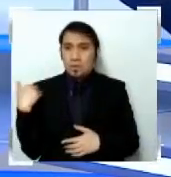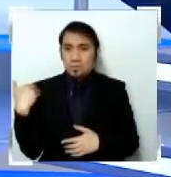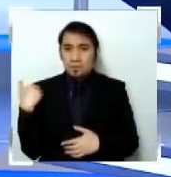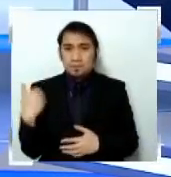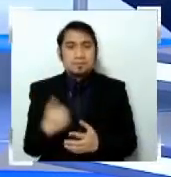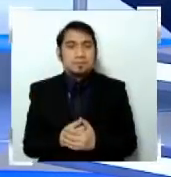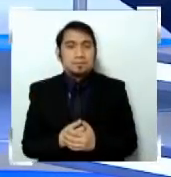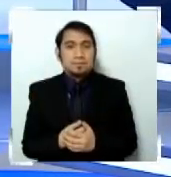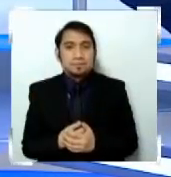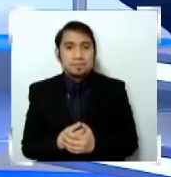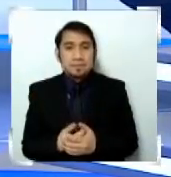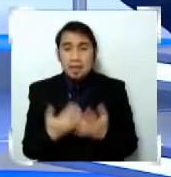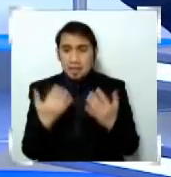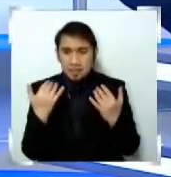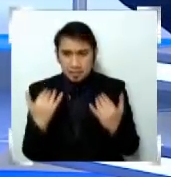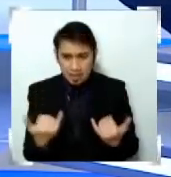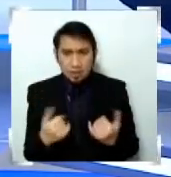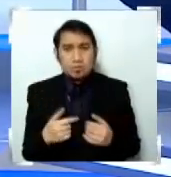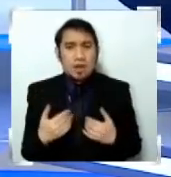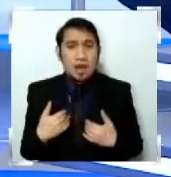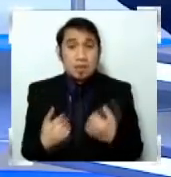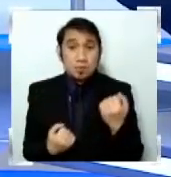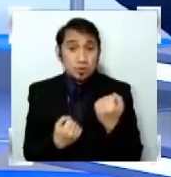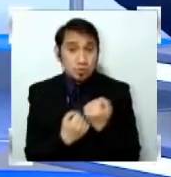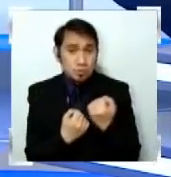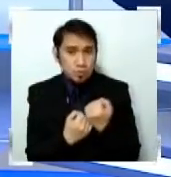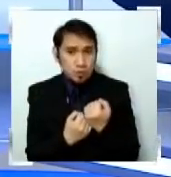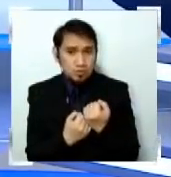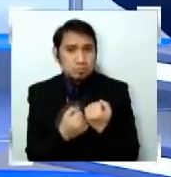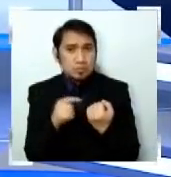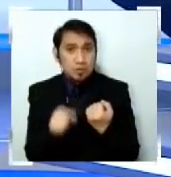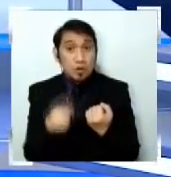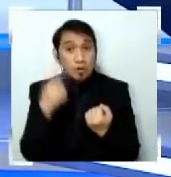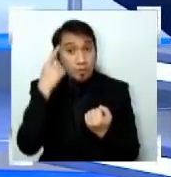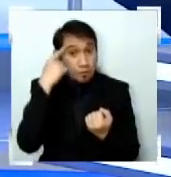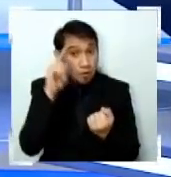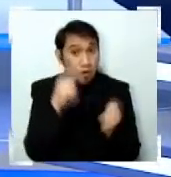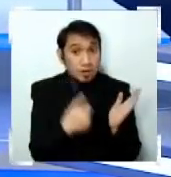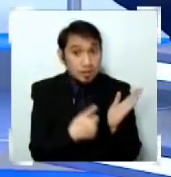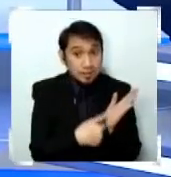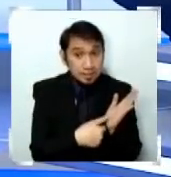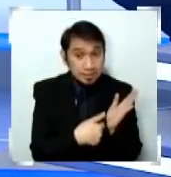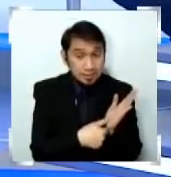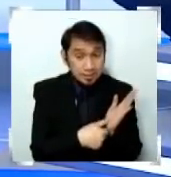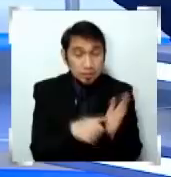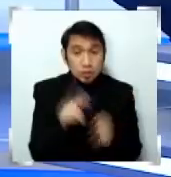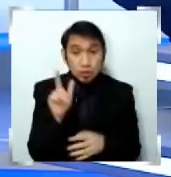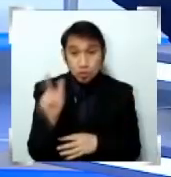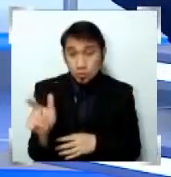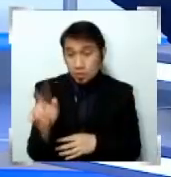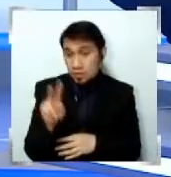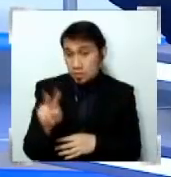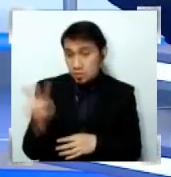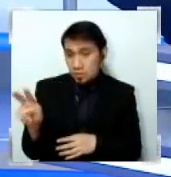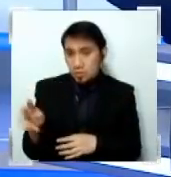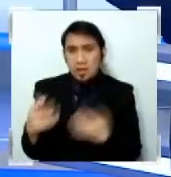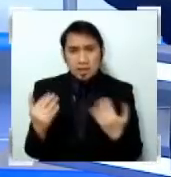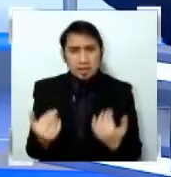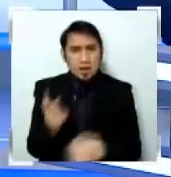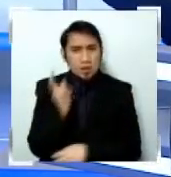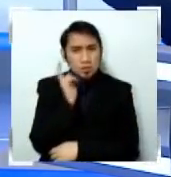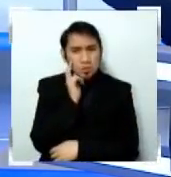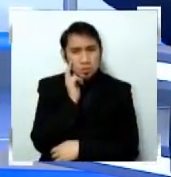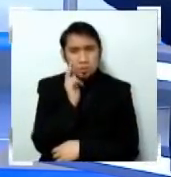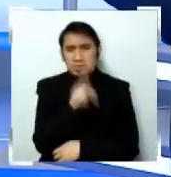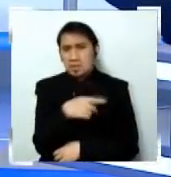Bayad na pipisin lang susuportahan ang ilang partido para sa eleksyon 2022. Si Pangulong Duterte, seryosong pinag-iisipan na raw